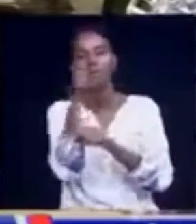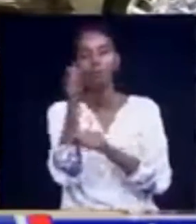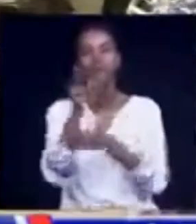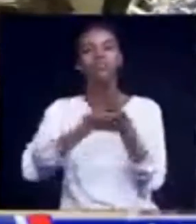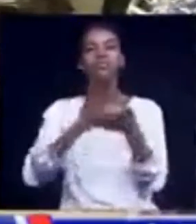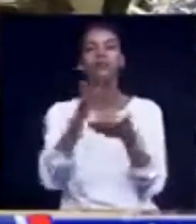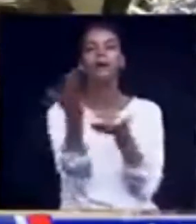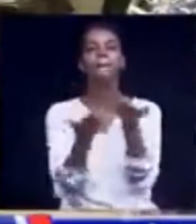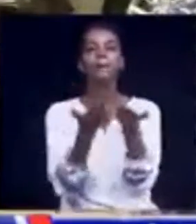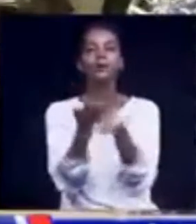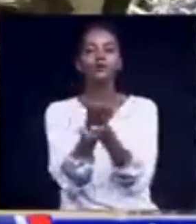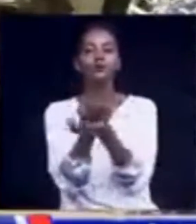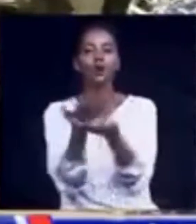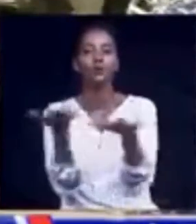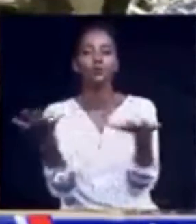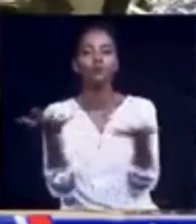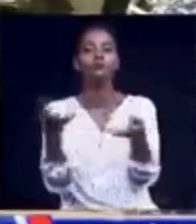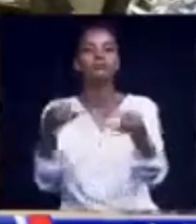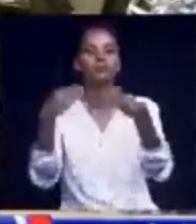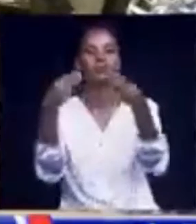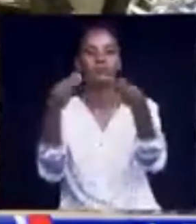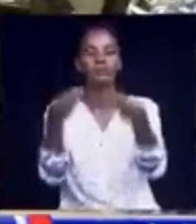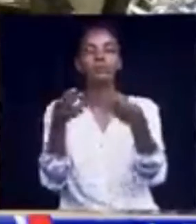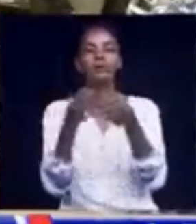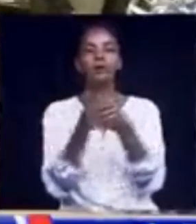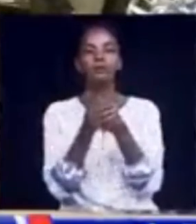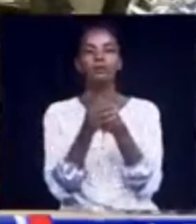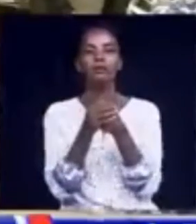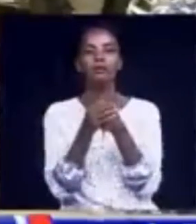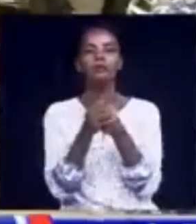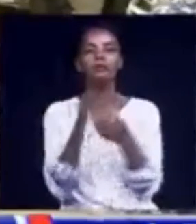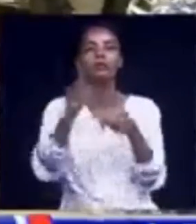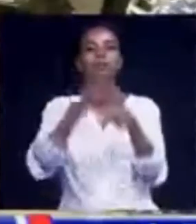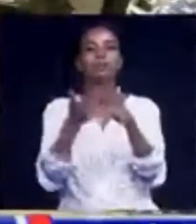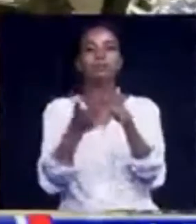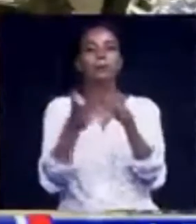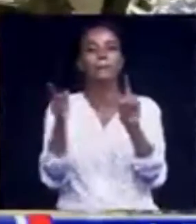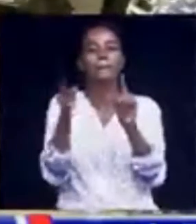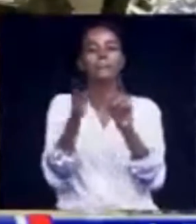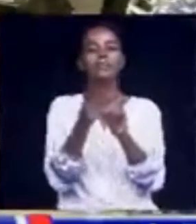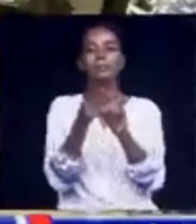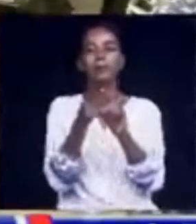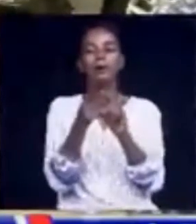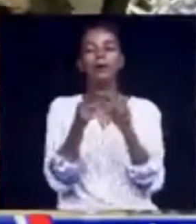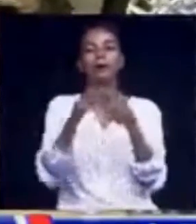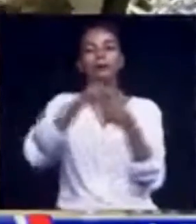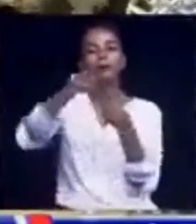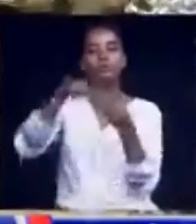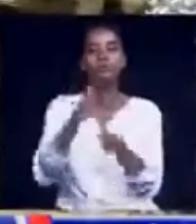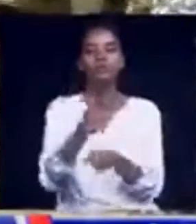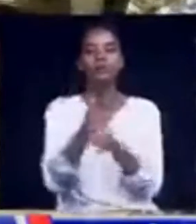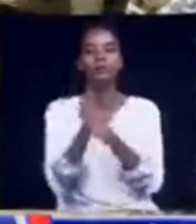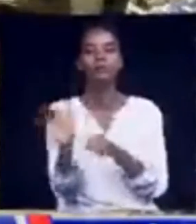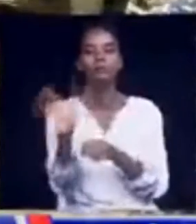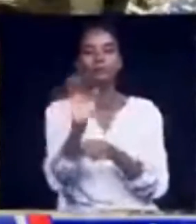ለንጽህና የሚያገለግሉ ቁሳቁሶችን አስረክበውልናል። እንግዲህ የመጀመሪያ ዙር